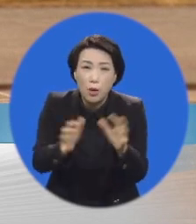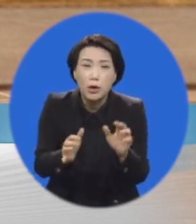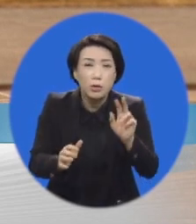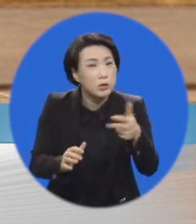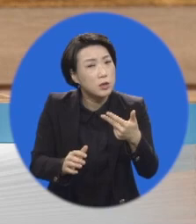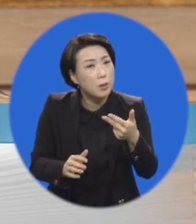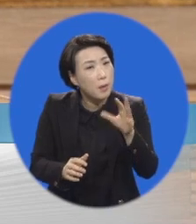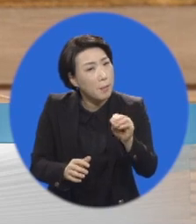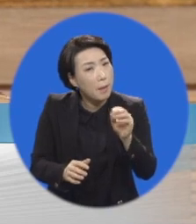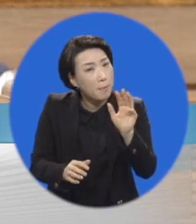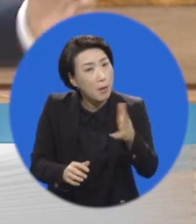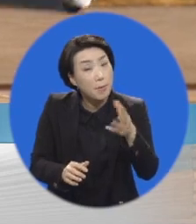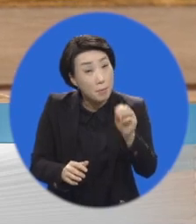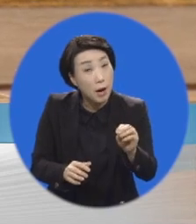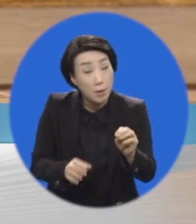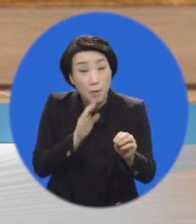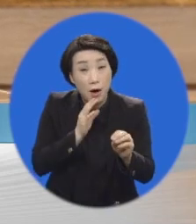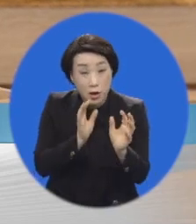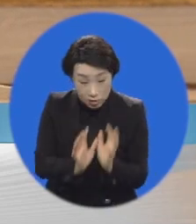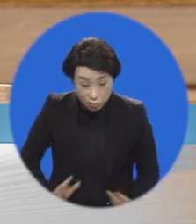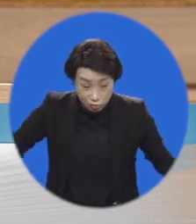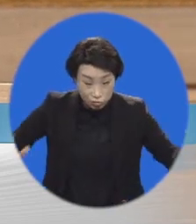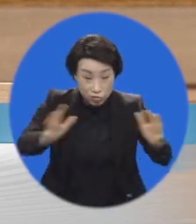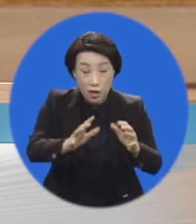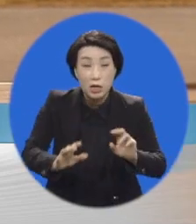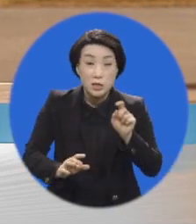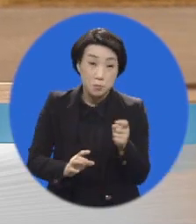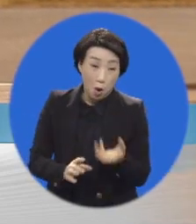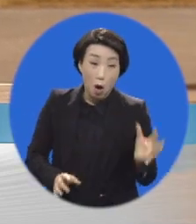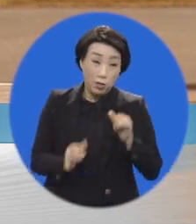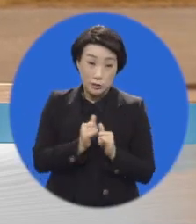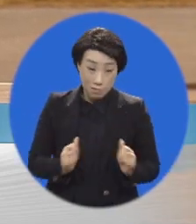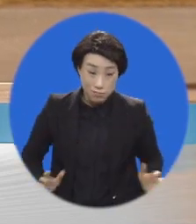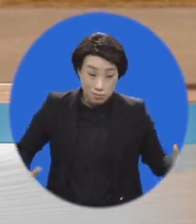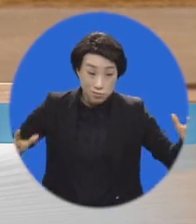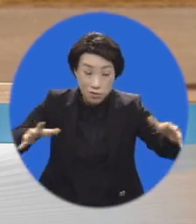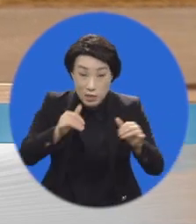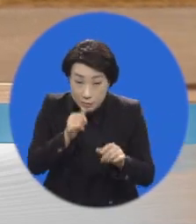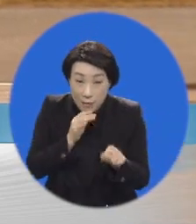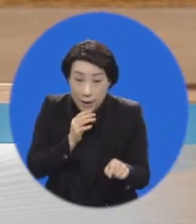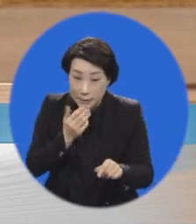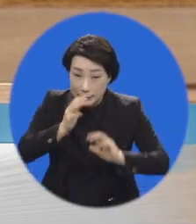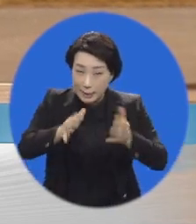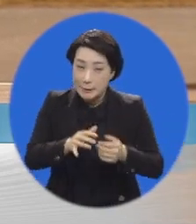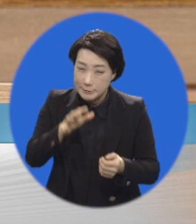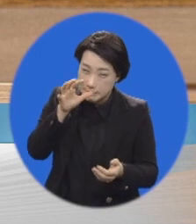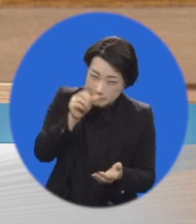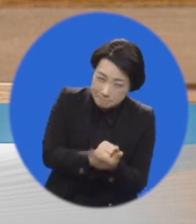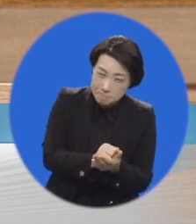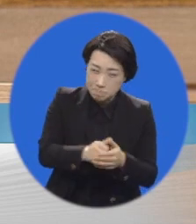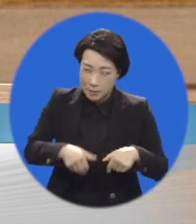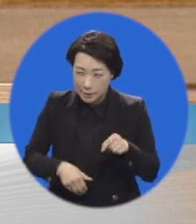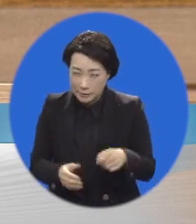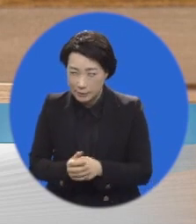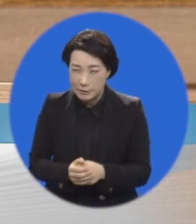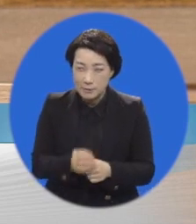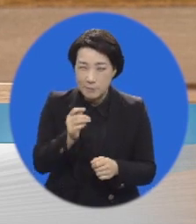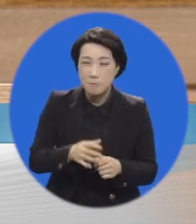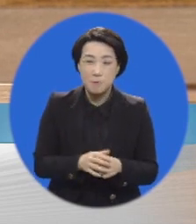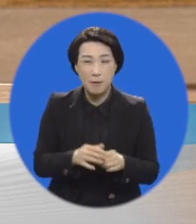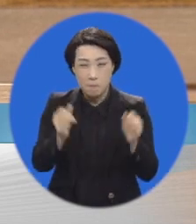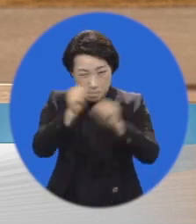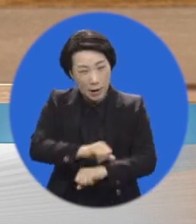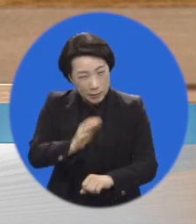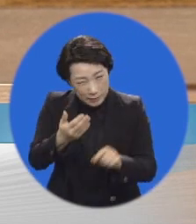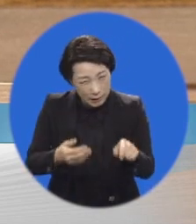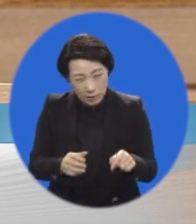예, 10억 인구가 둘러싸서 저 이스라엘은 없애버려야 된다, 지도에서 없어져버려야 된다